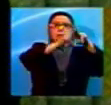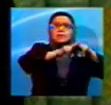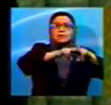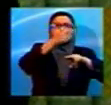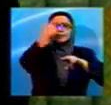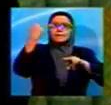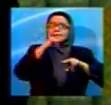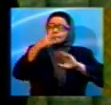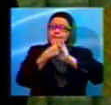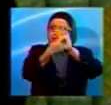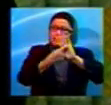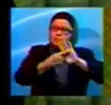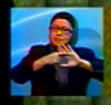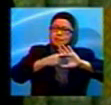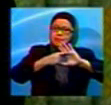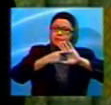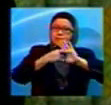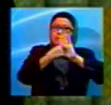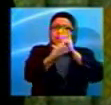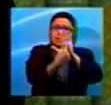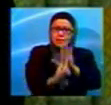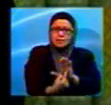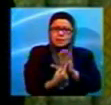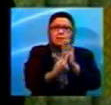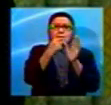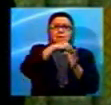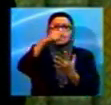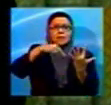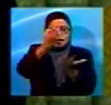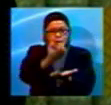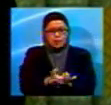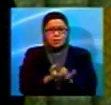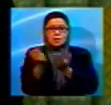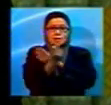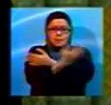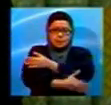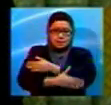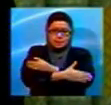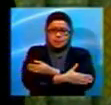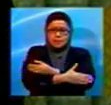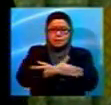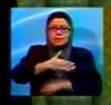mencerminkan potensi antara ekonomi antara kedua-dua negara kita